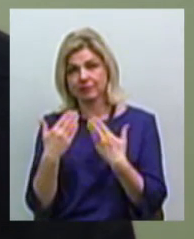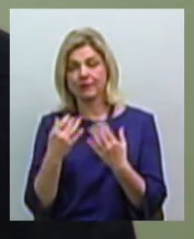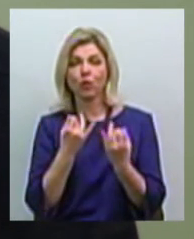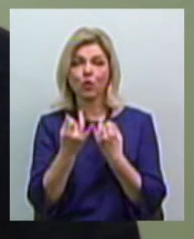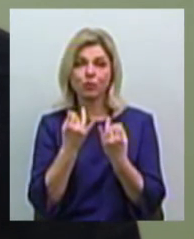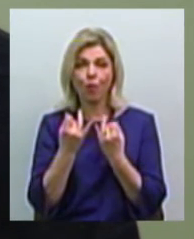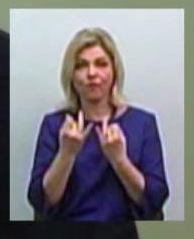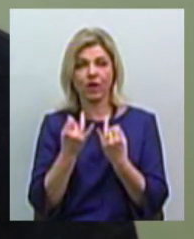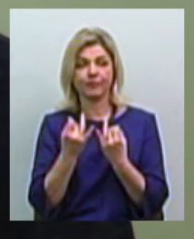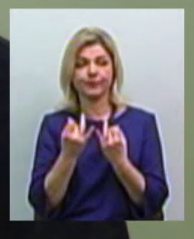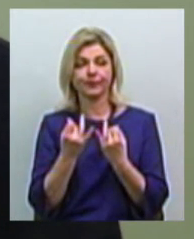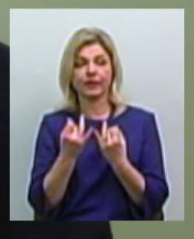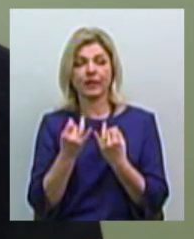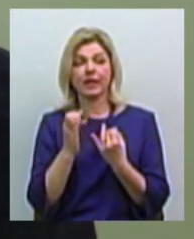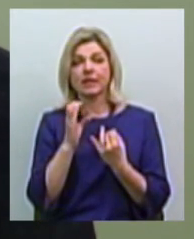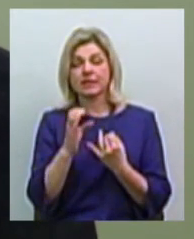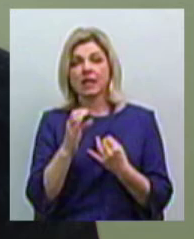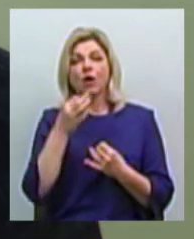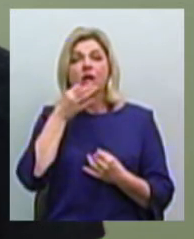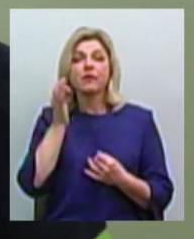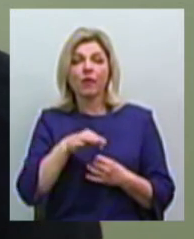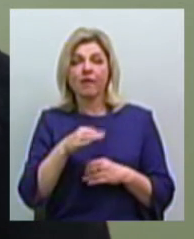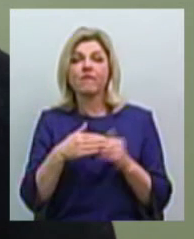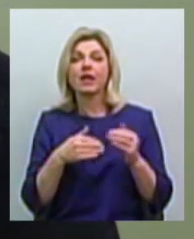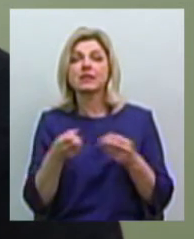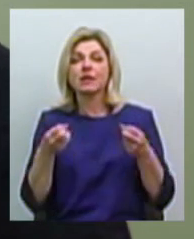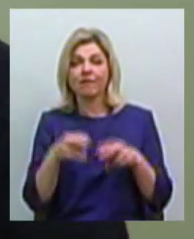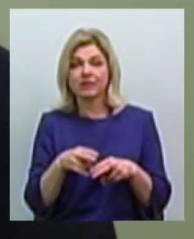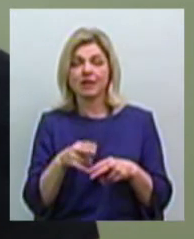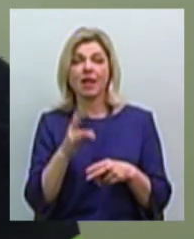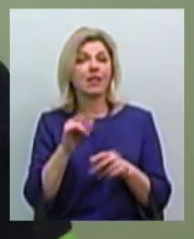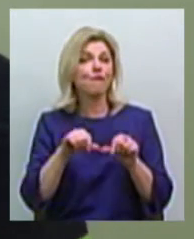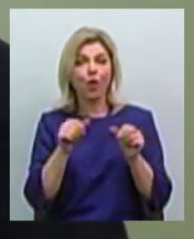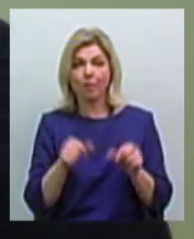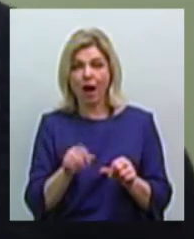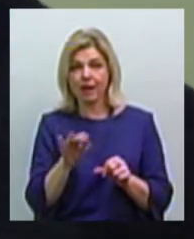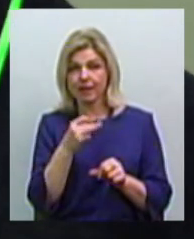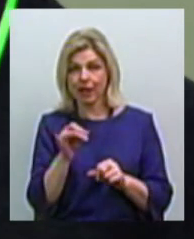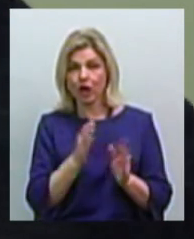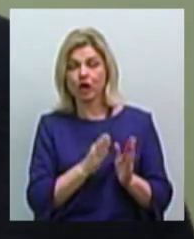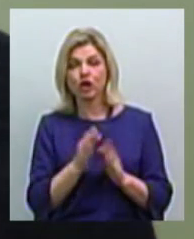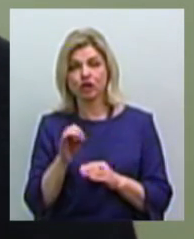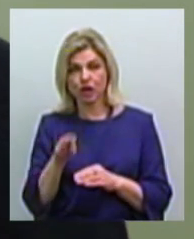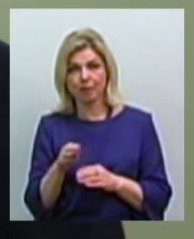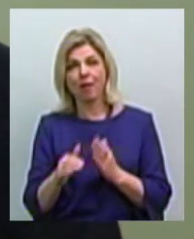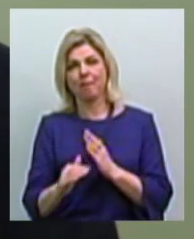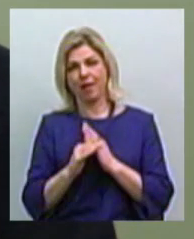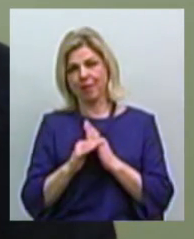із спікерами, із фахівцями у неформальному режимі, воно, звичайно, краще допомагає